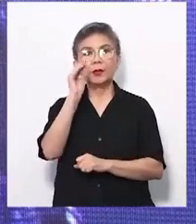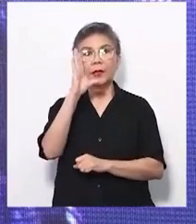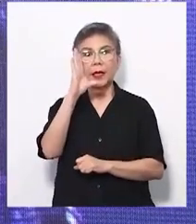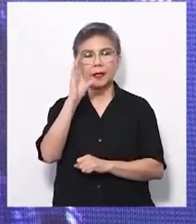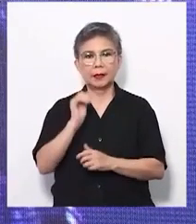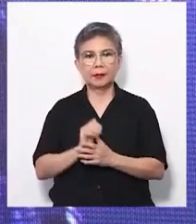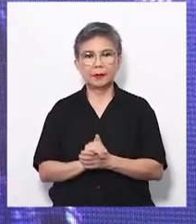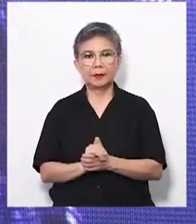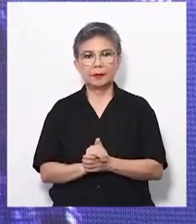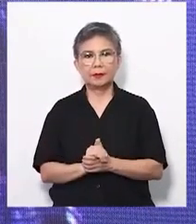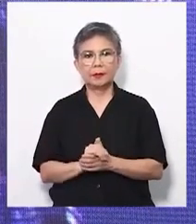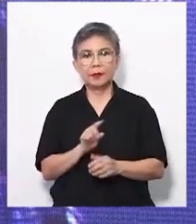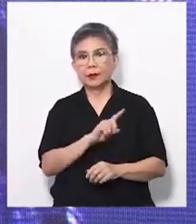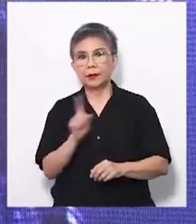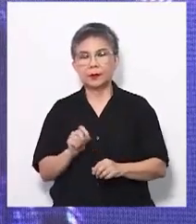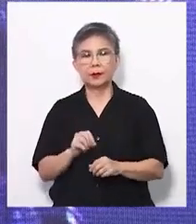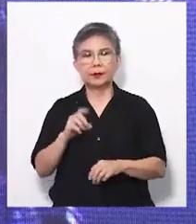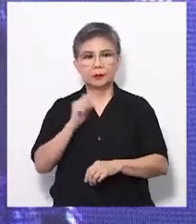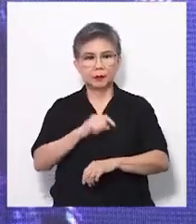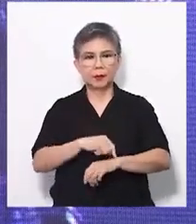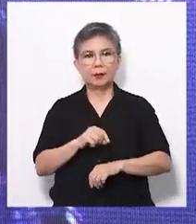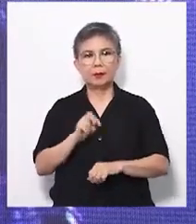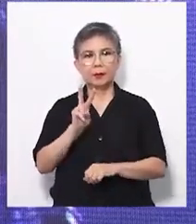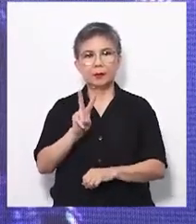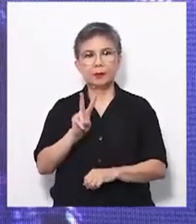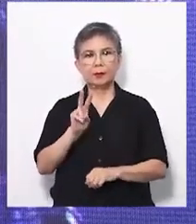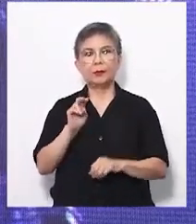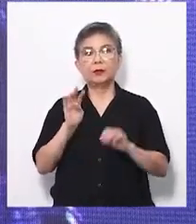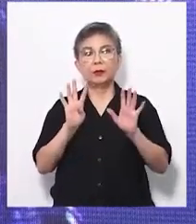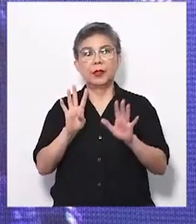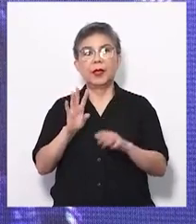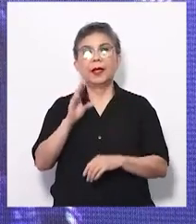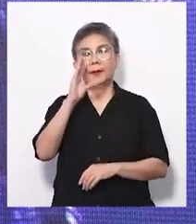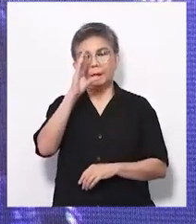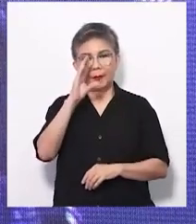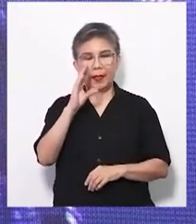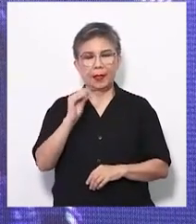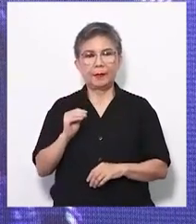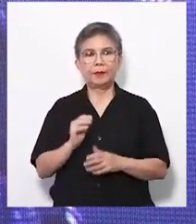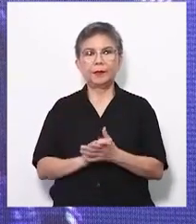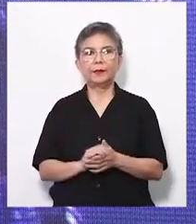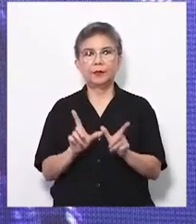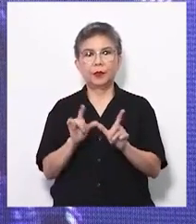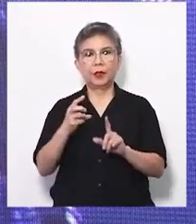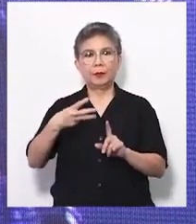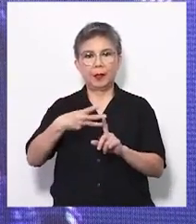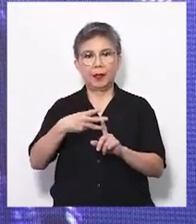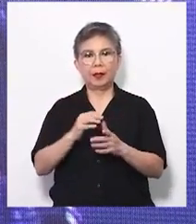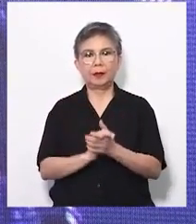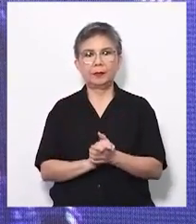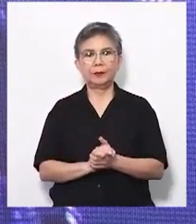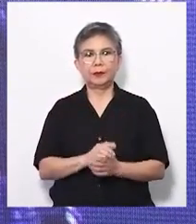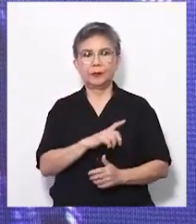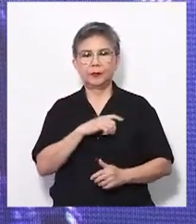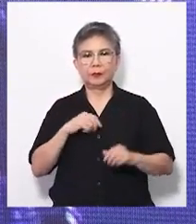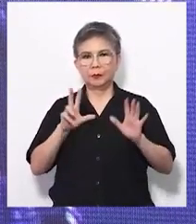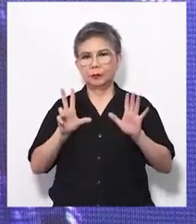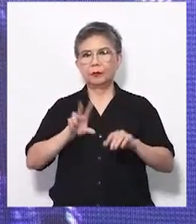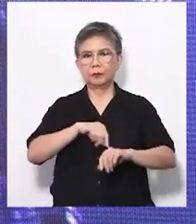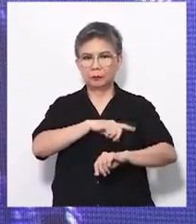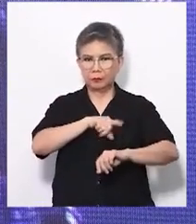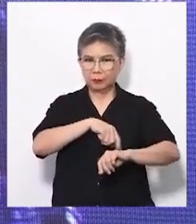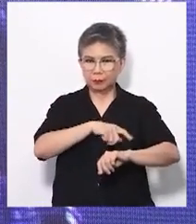13.00 sampai dengan pukul 21.20 WIB kurang lebih berlangsung selama